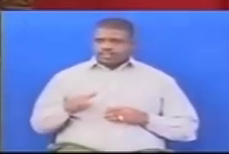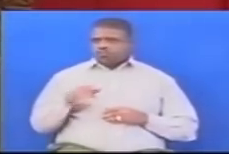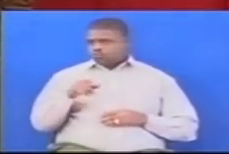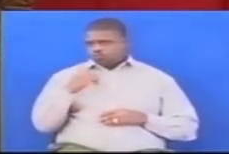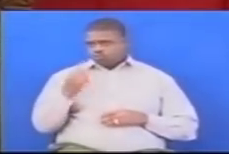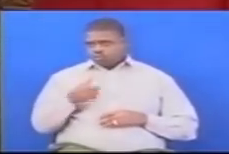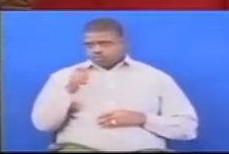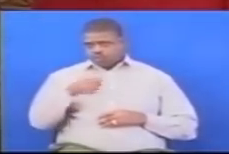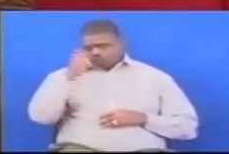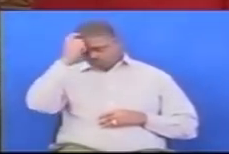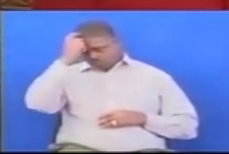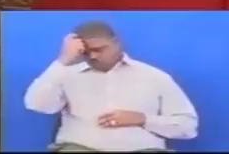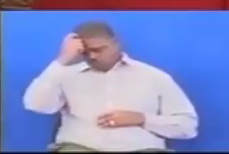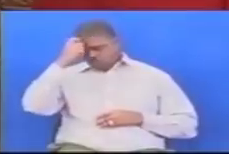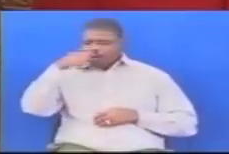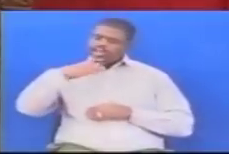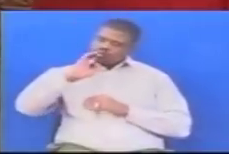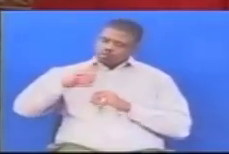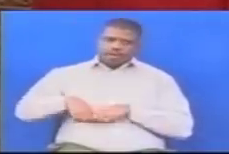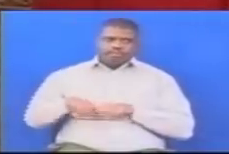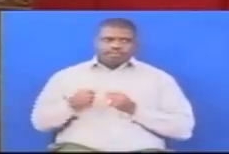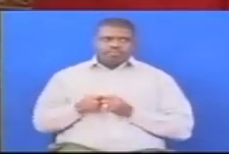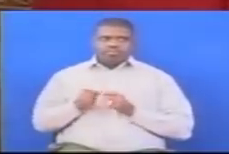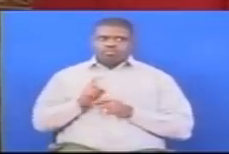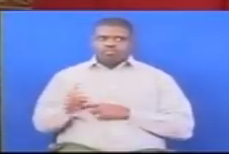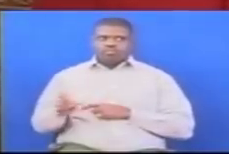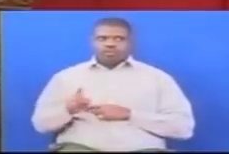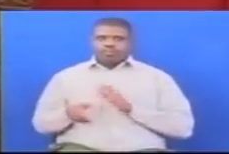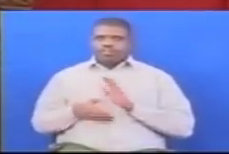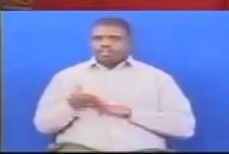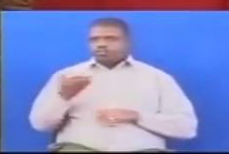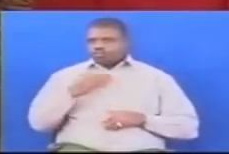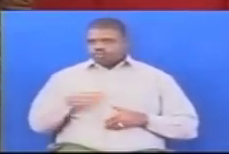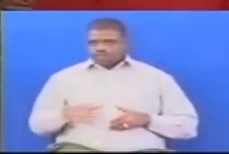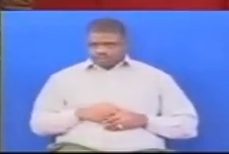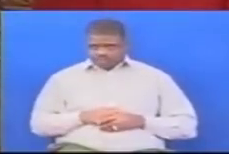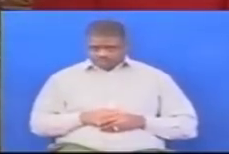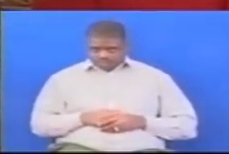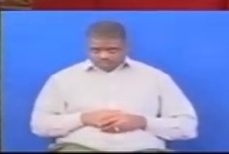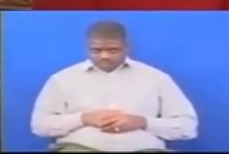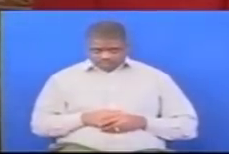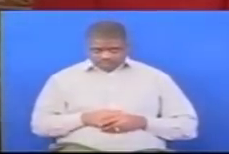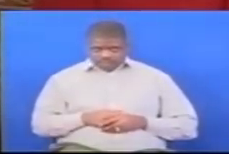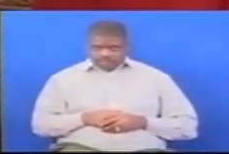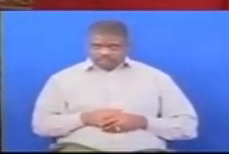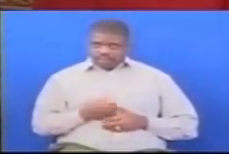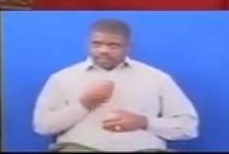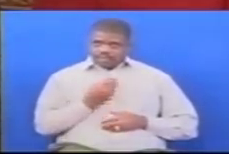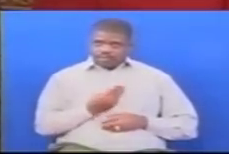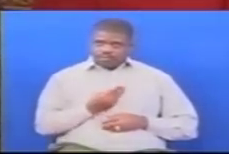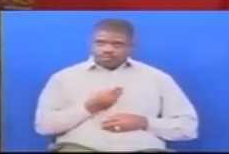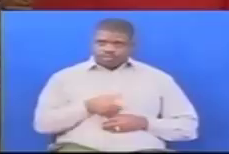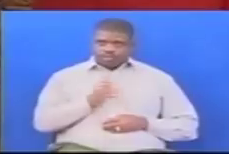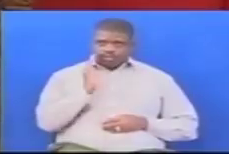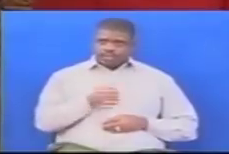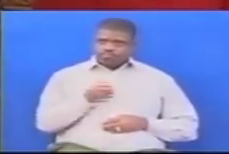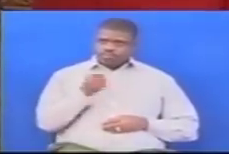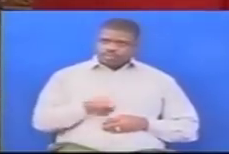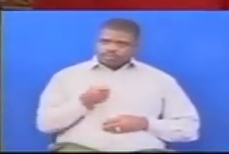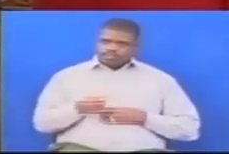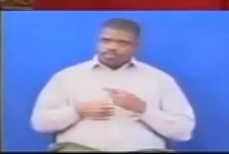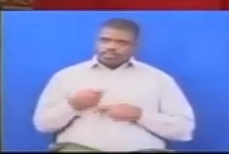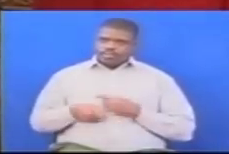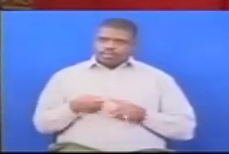wasiwe waharibifu wa vyanzo vya maji. Na tatu, nilikuwa napongeza serikali kwa ajili ya mradi